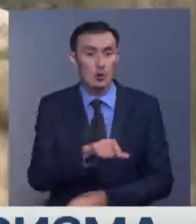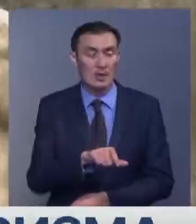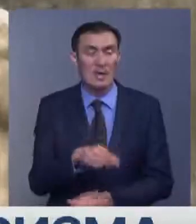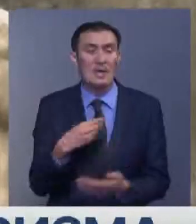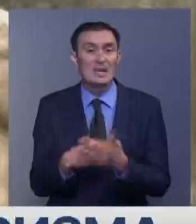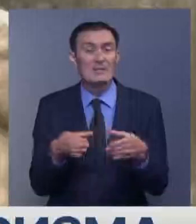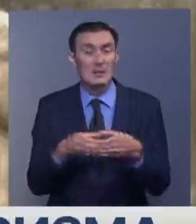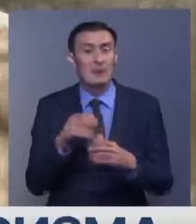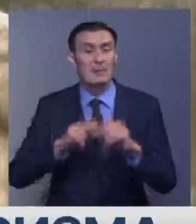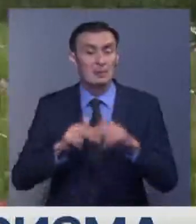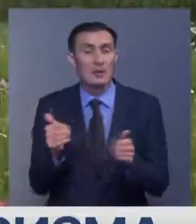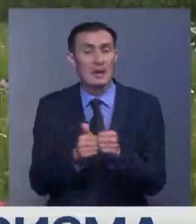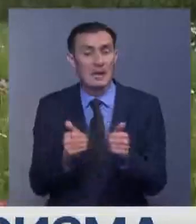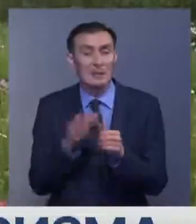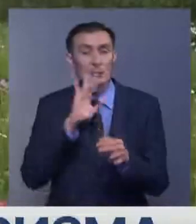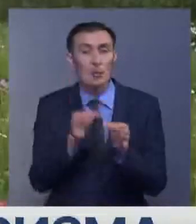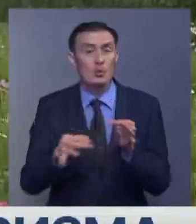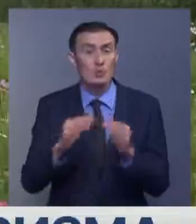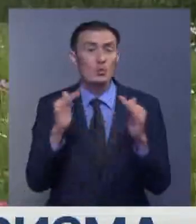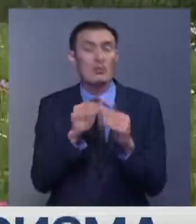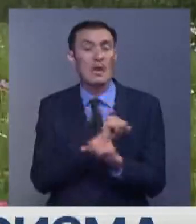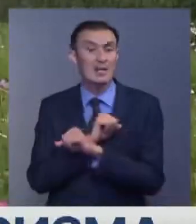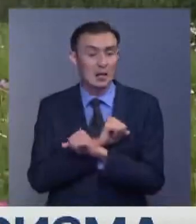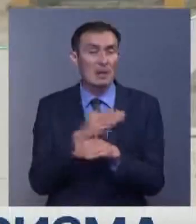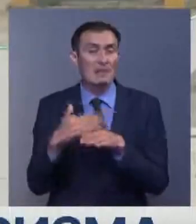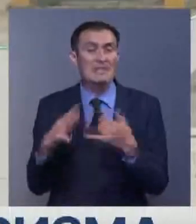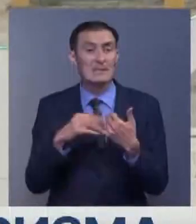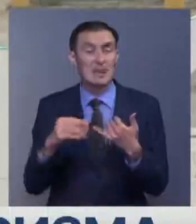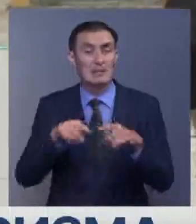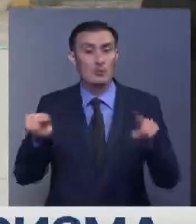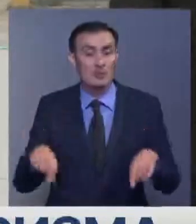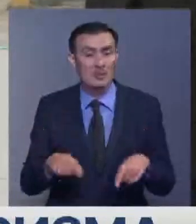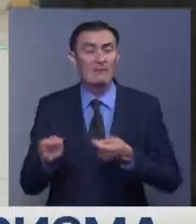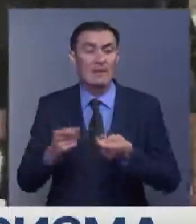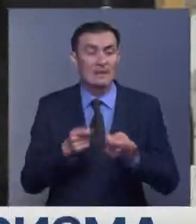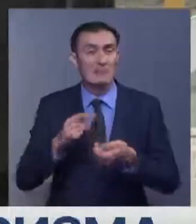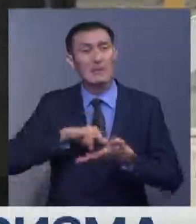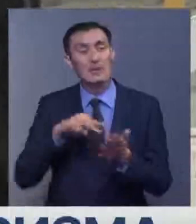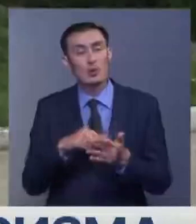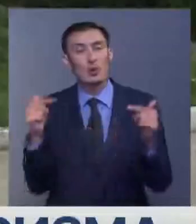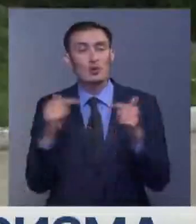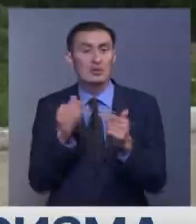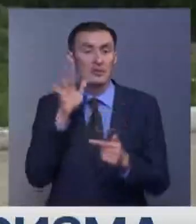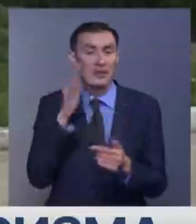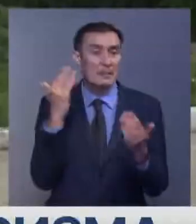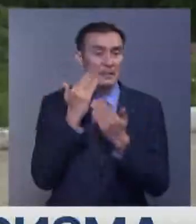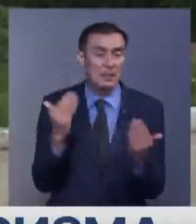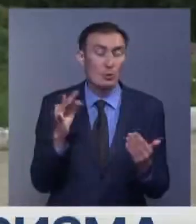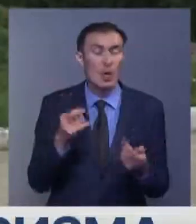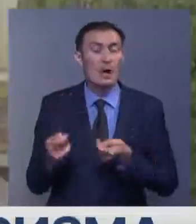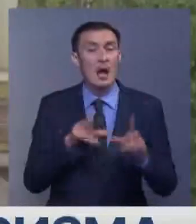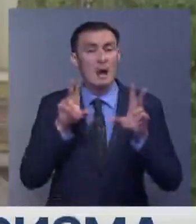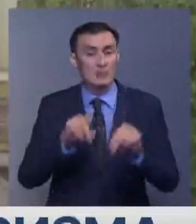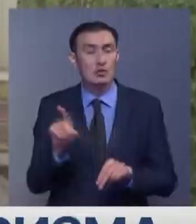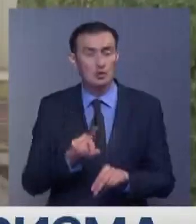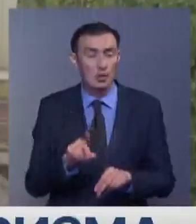Инвесторы готовы построить рядом с озером Каратуз дом для отдыхающих. А в отделении земельного участка власти еще думают. Точных сроков пока не называют. Но в Акимате уверяют,